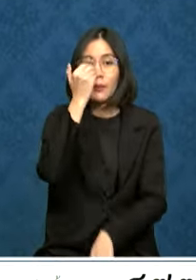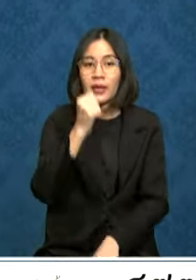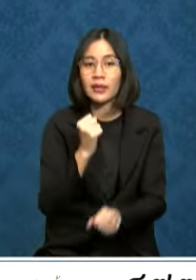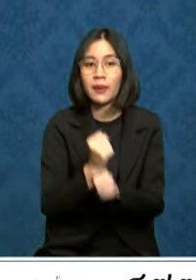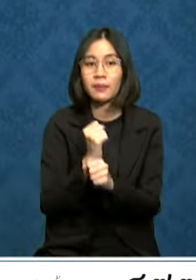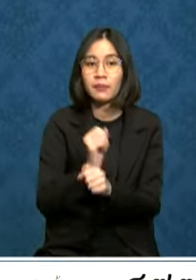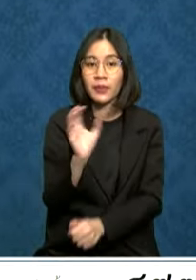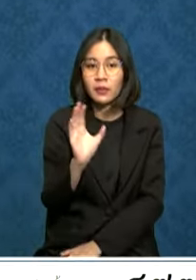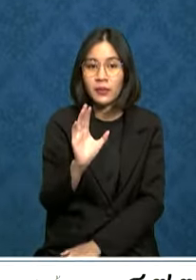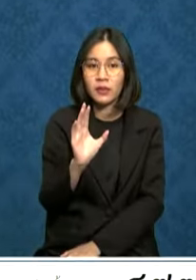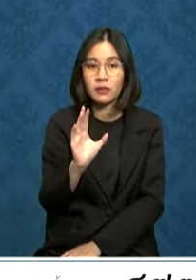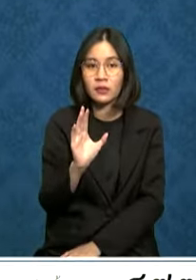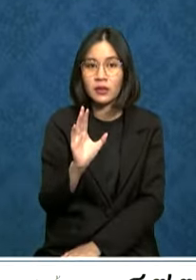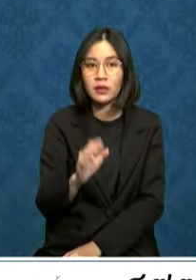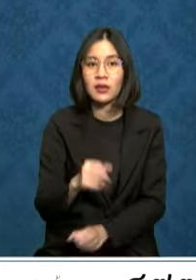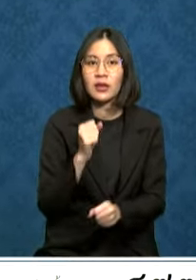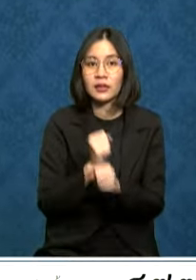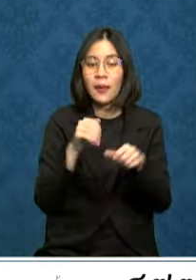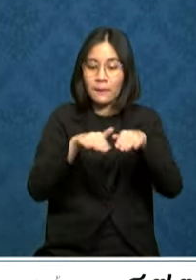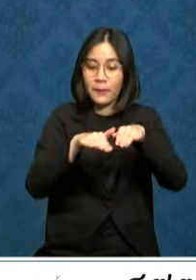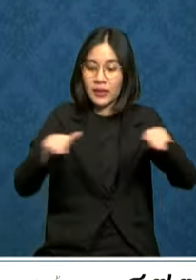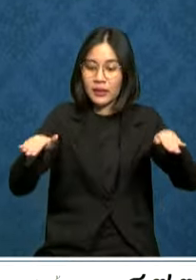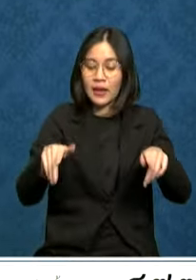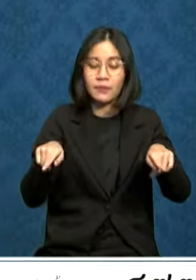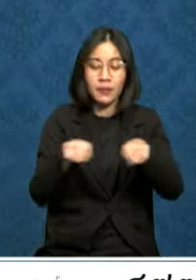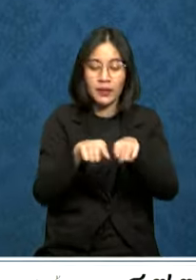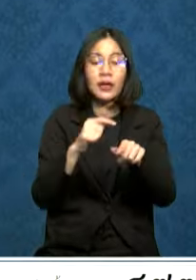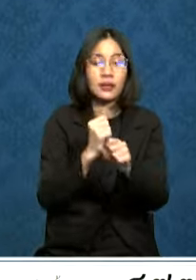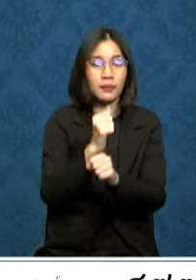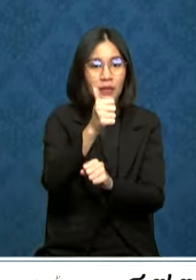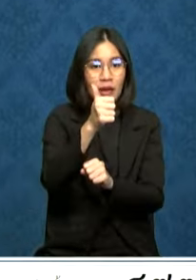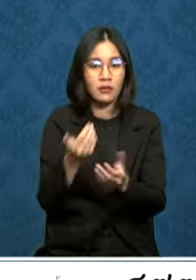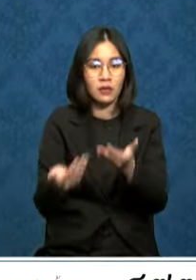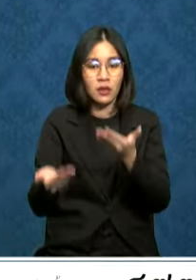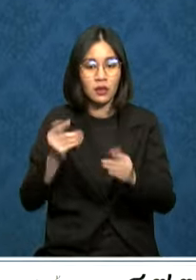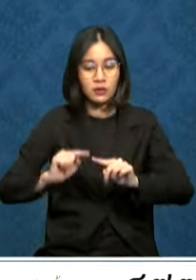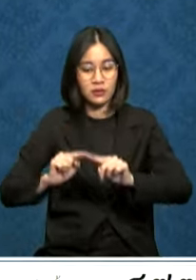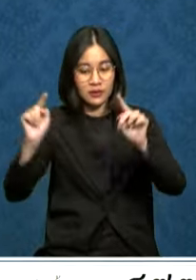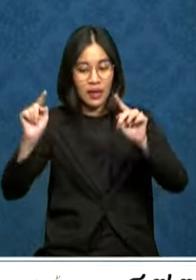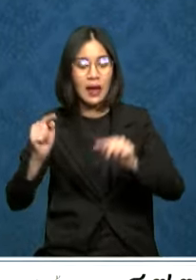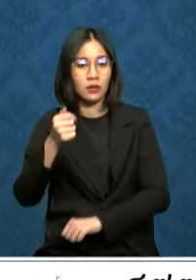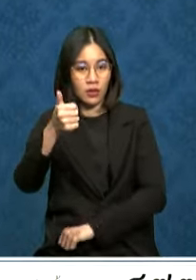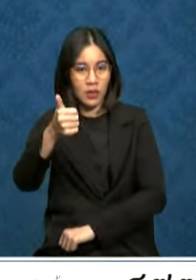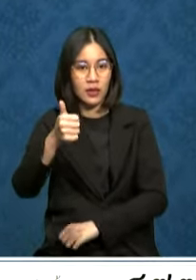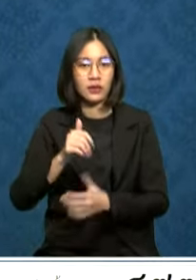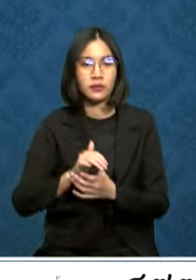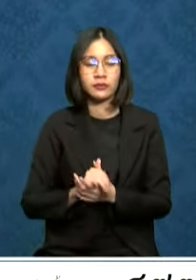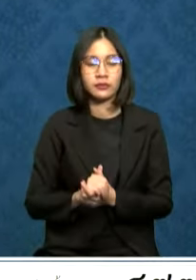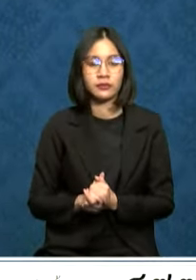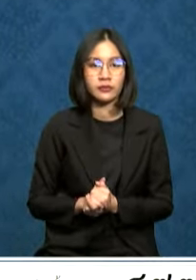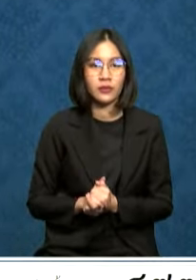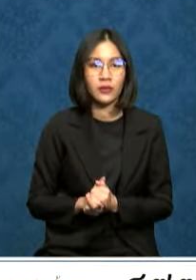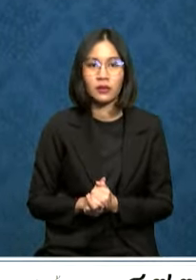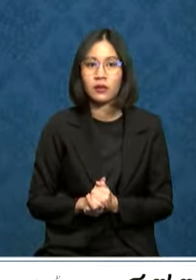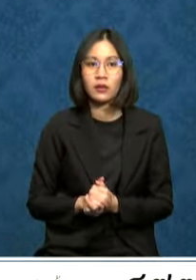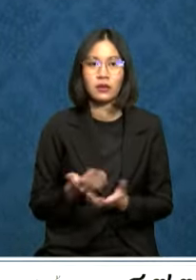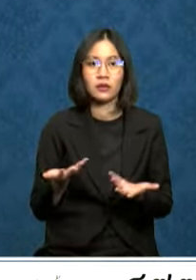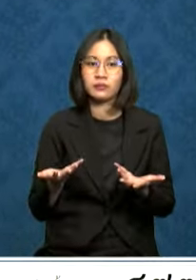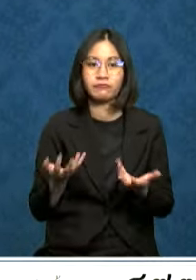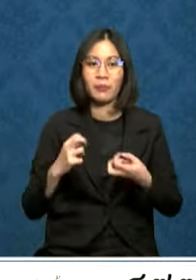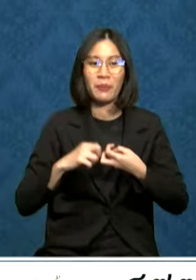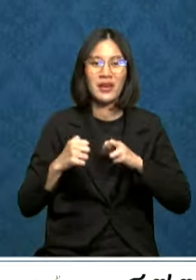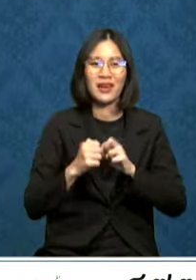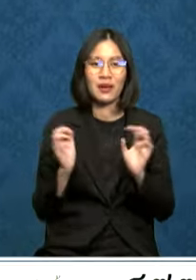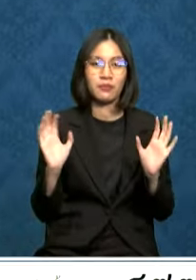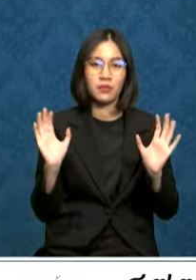ไม่ได้ติ